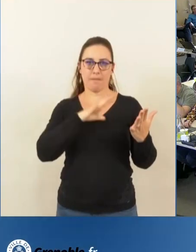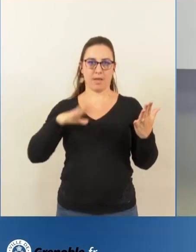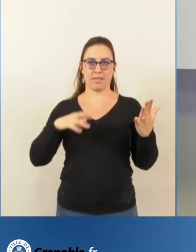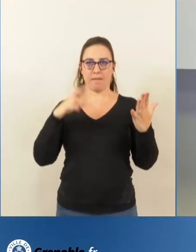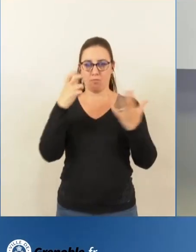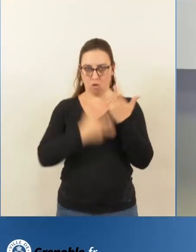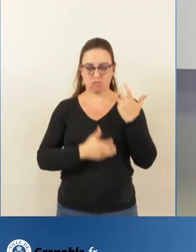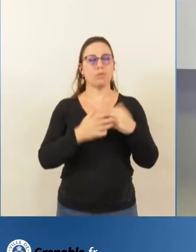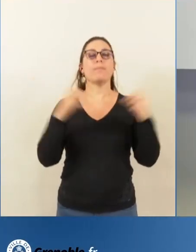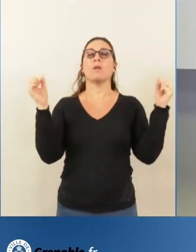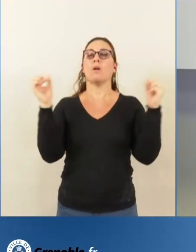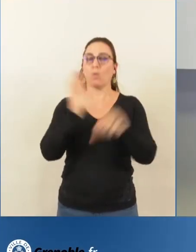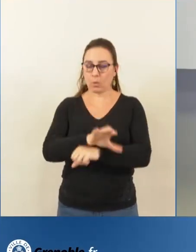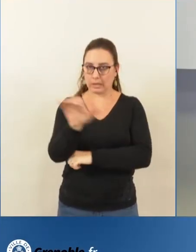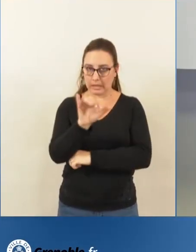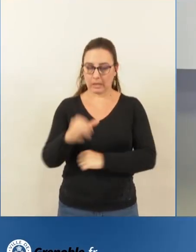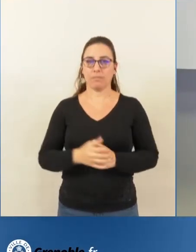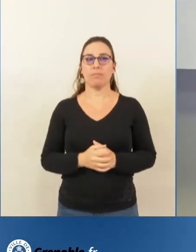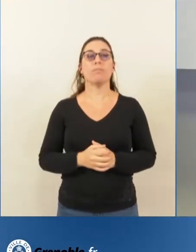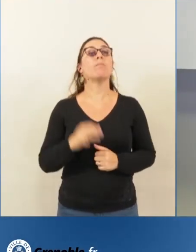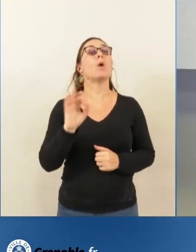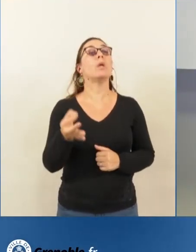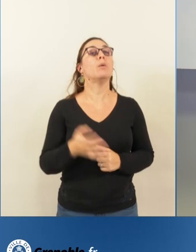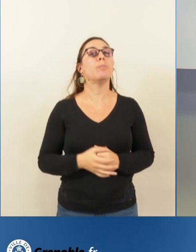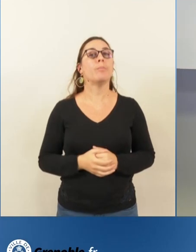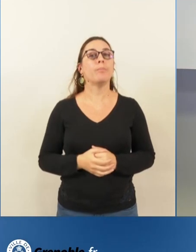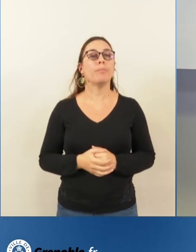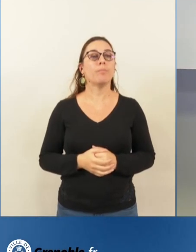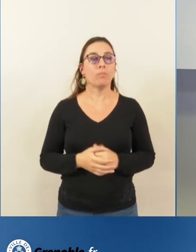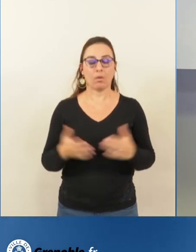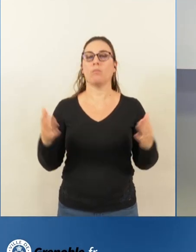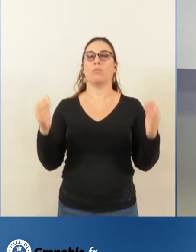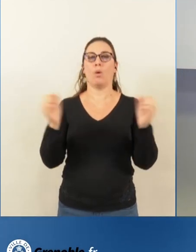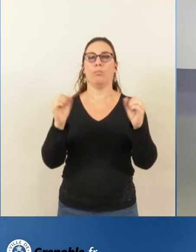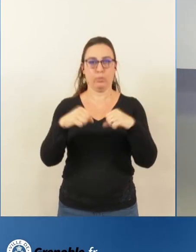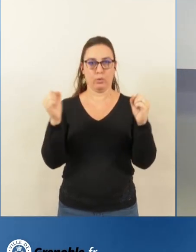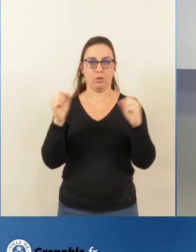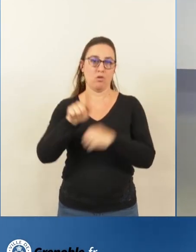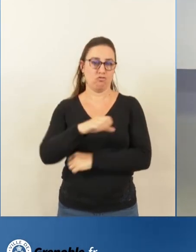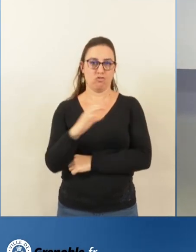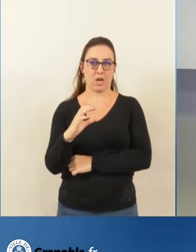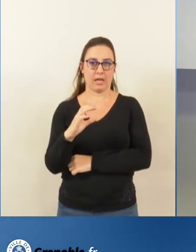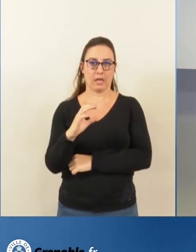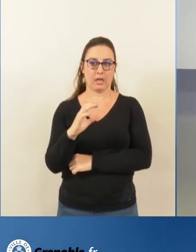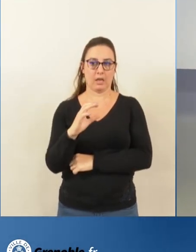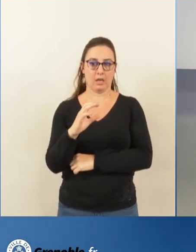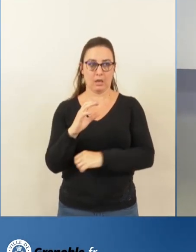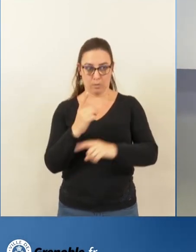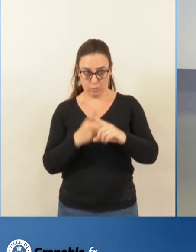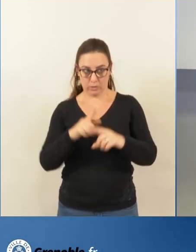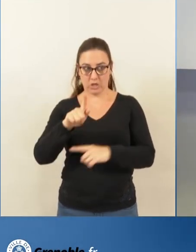qui votre contre oui qui votre pour GECK et donc